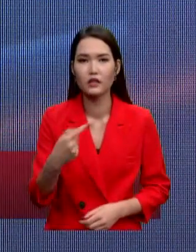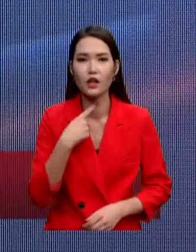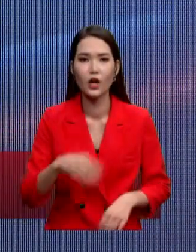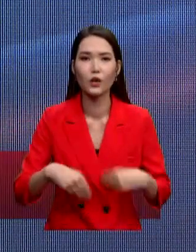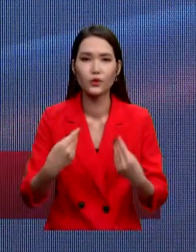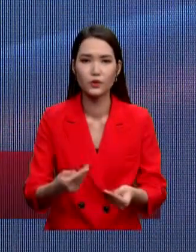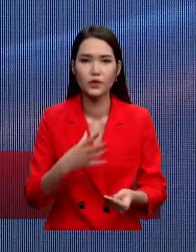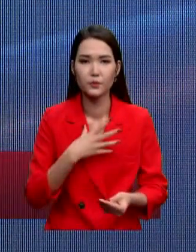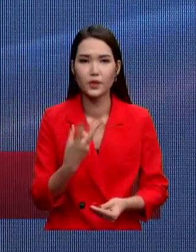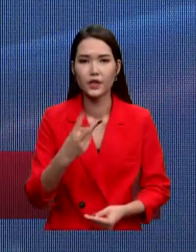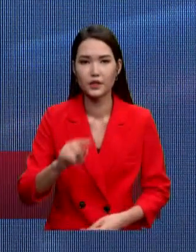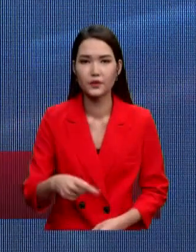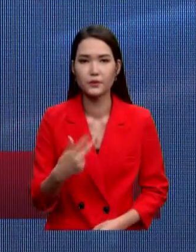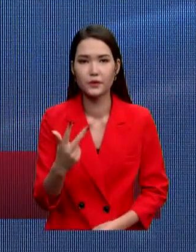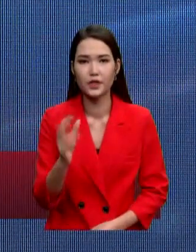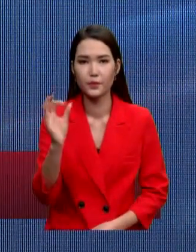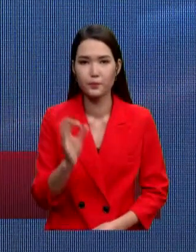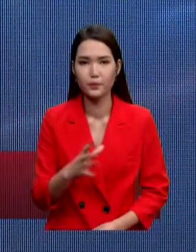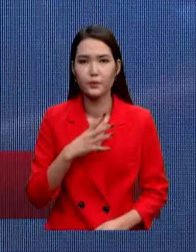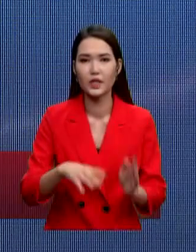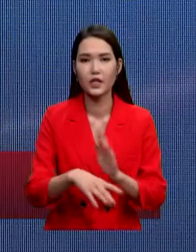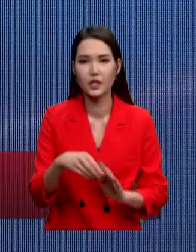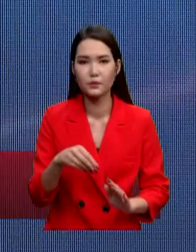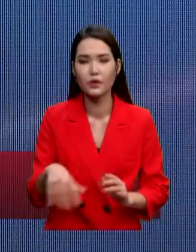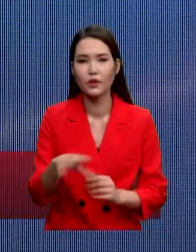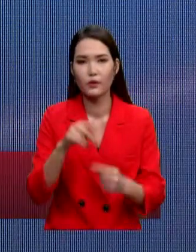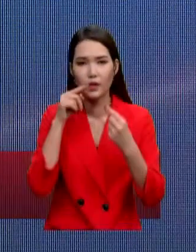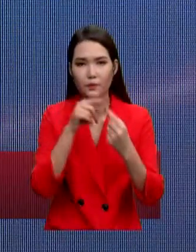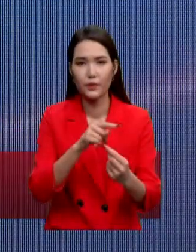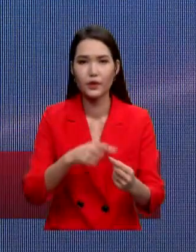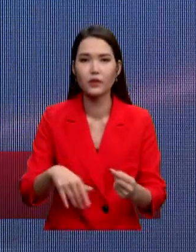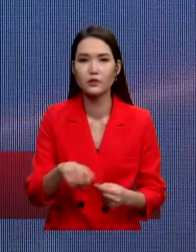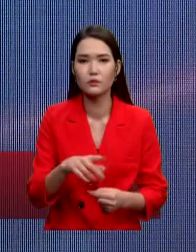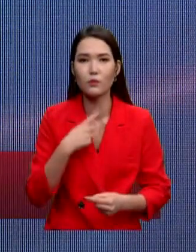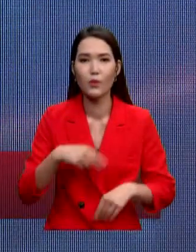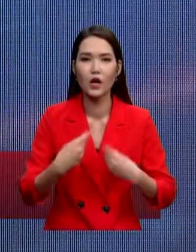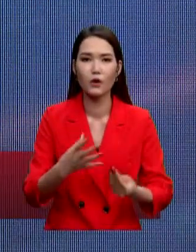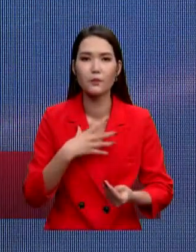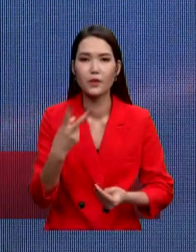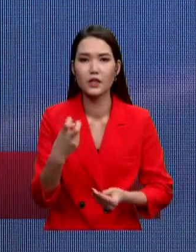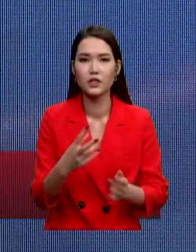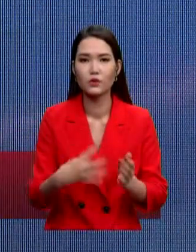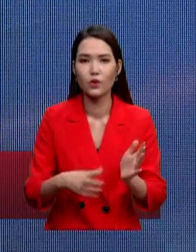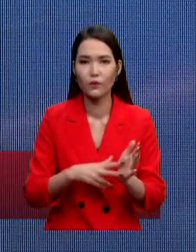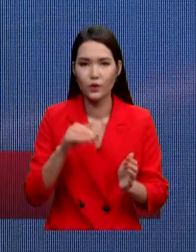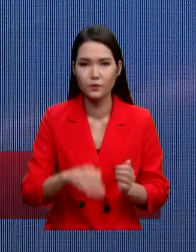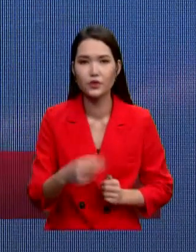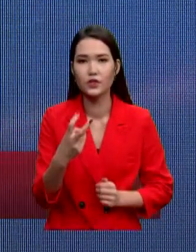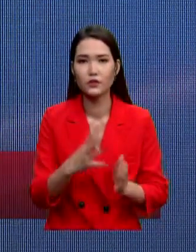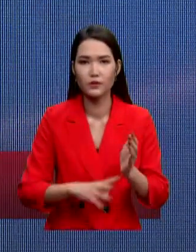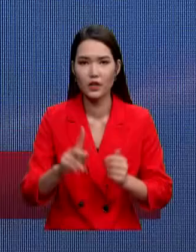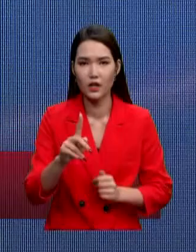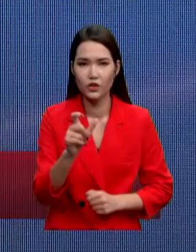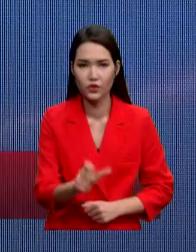проголосовало 2,3% избирателей. Против всех проголосовало 248